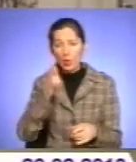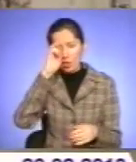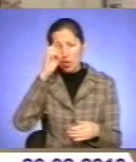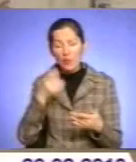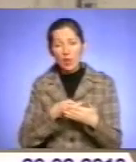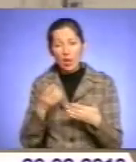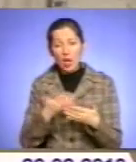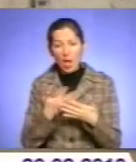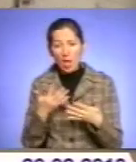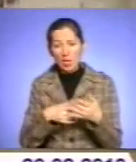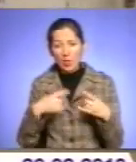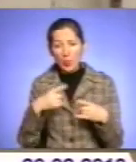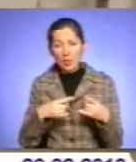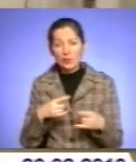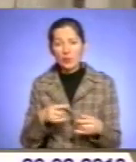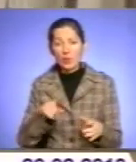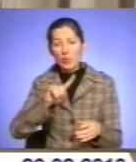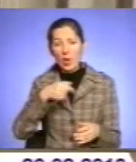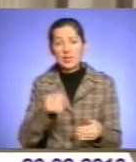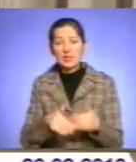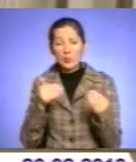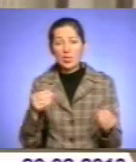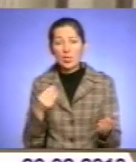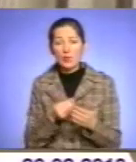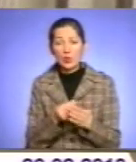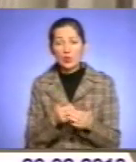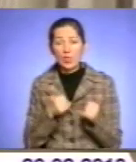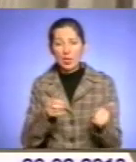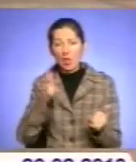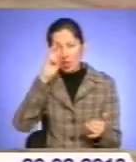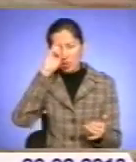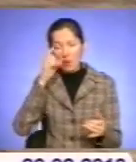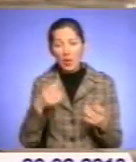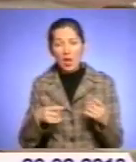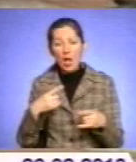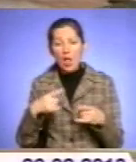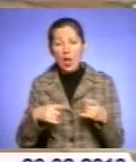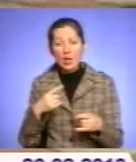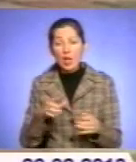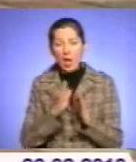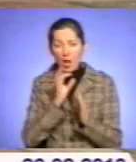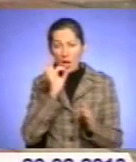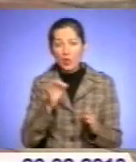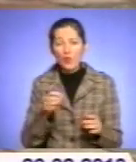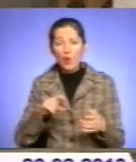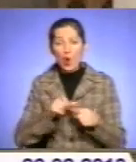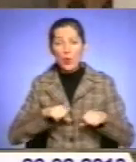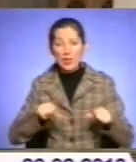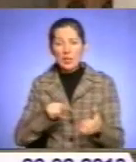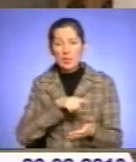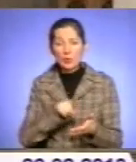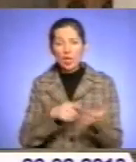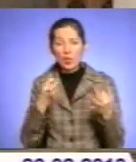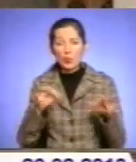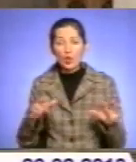Вимагати збільшення фінансування для державних медійників до цього закликають у парламентському комітеті з питань свободи слова та інформації. У кошторисі країни